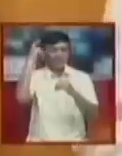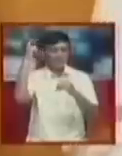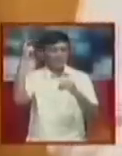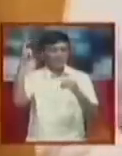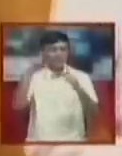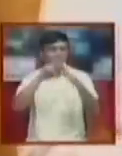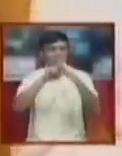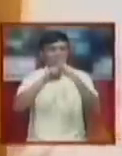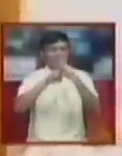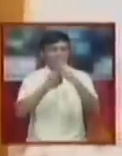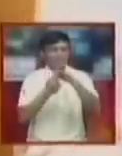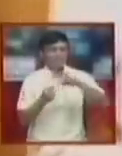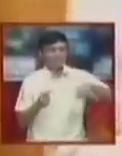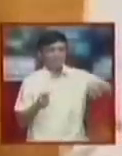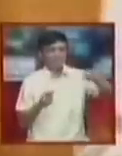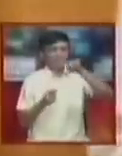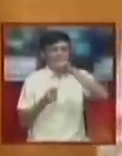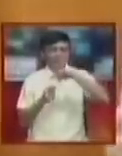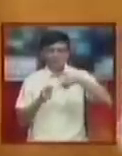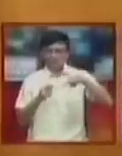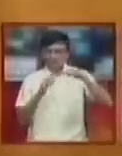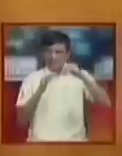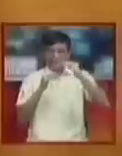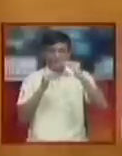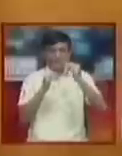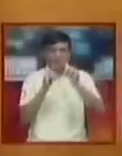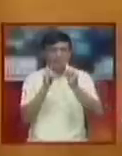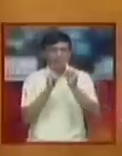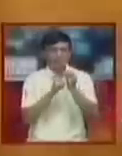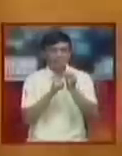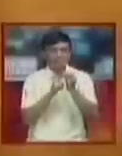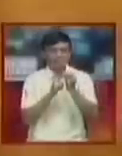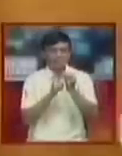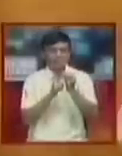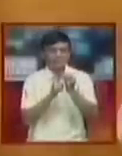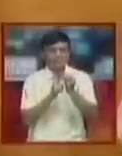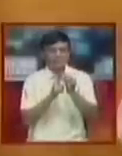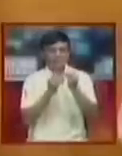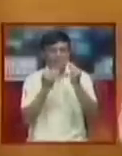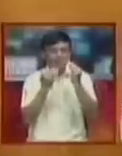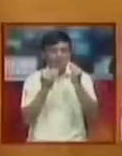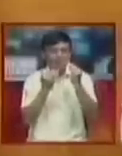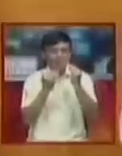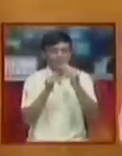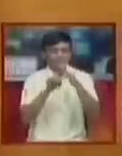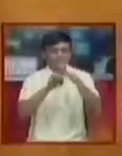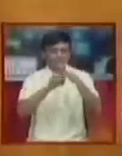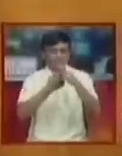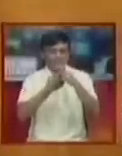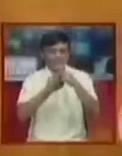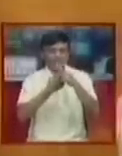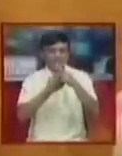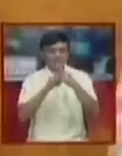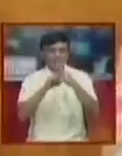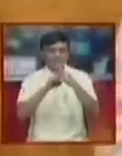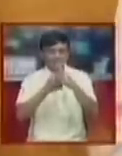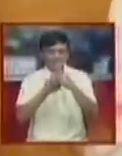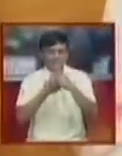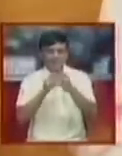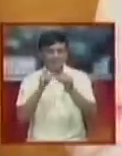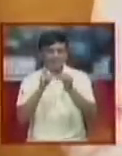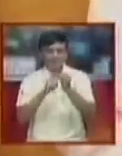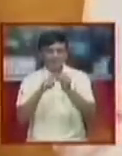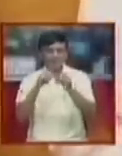kailan lang nang sabay-sabay tayong nagpasyang tahakin ang tuwid na daan. Parang kailan lang nang sinimulan nating iwaksi